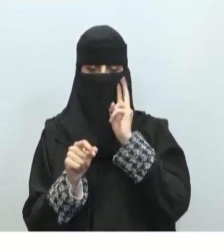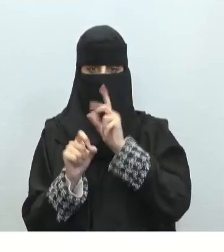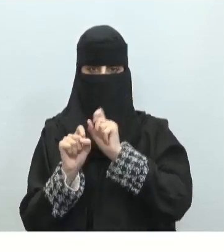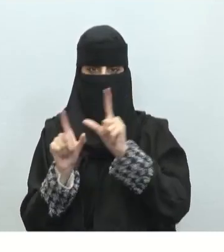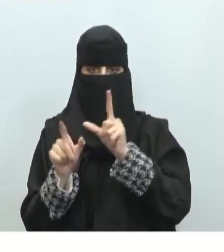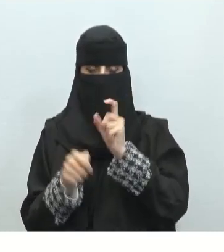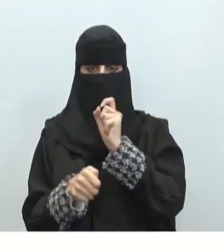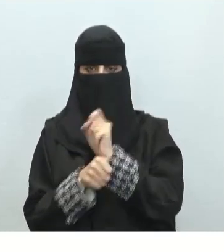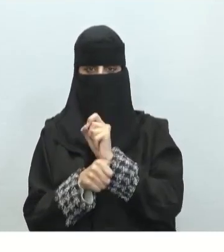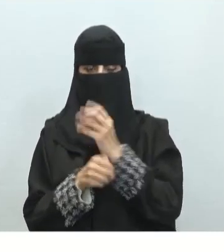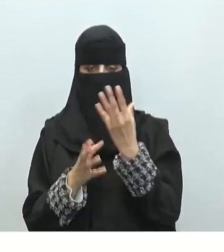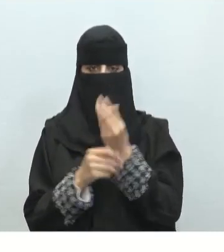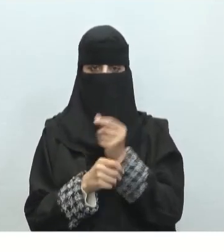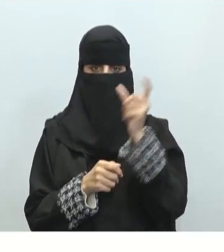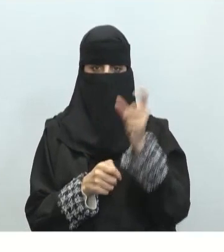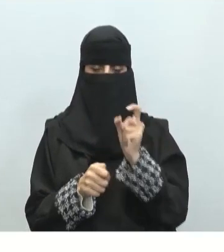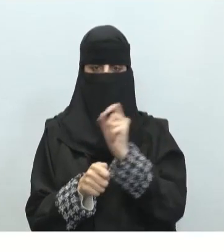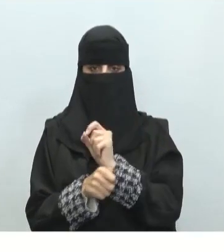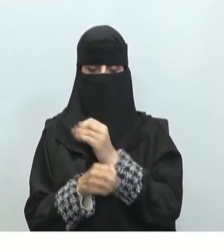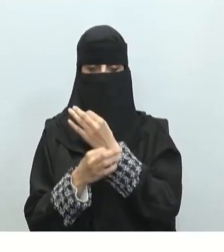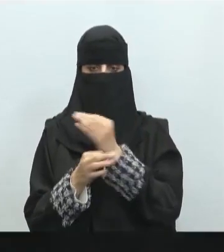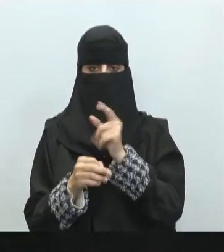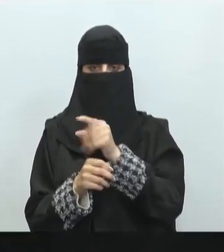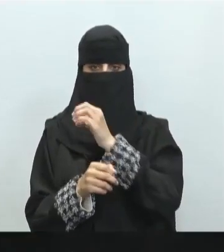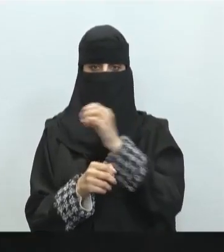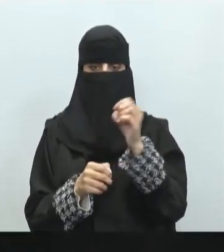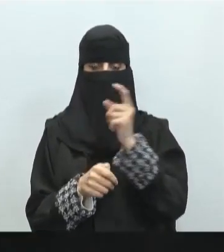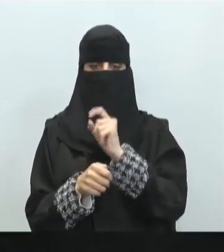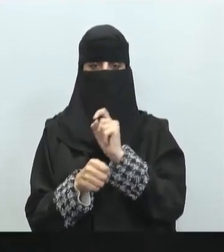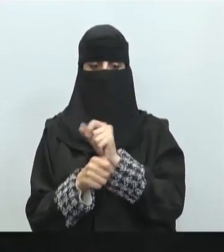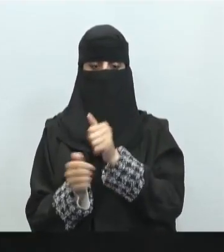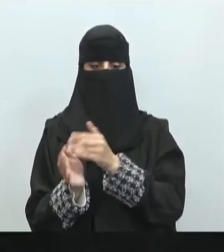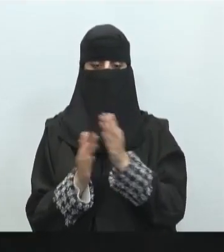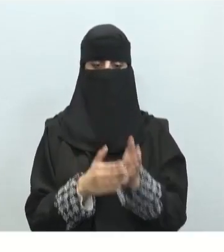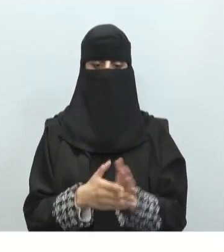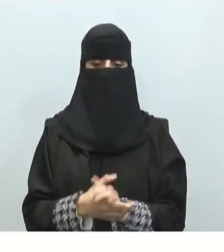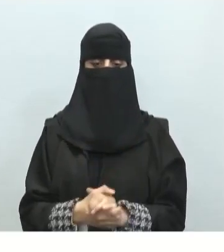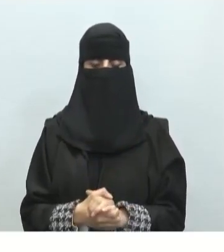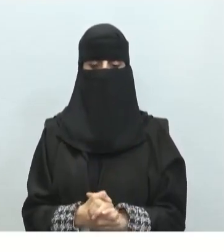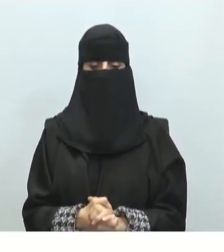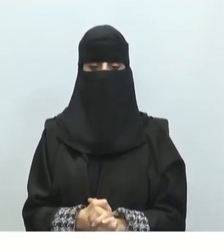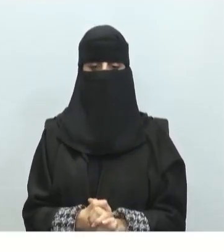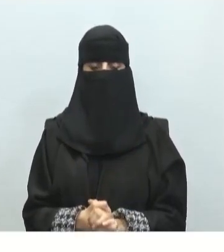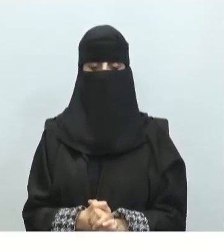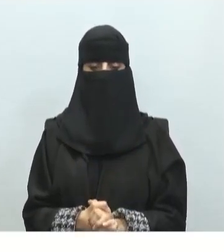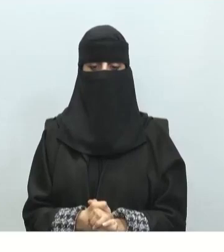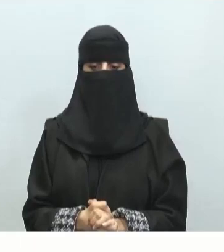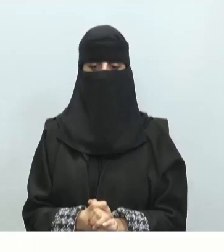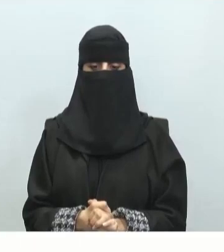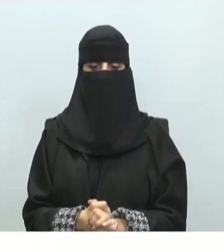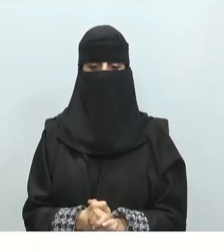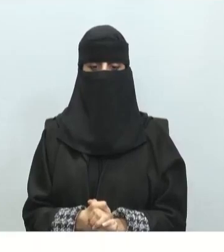بارك الله فيكم بهذه الطريقه استطيع ان اعبر عن بعض المشاهد وبعض الصور